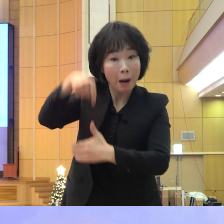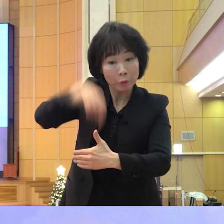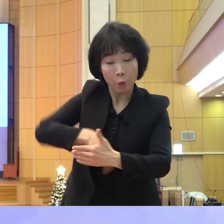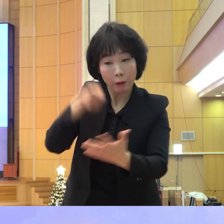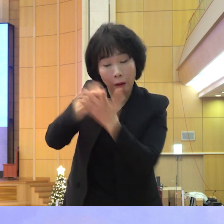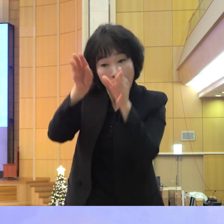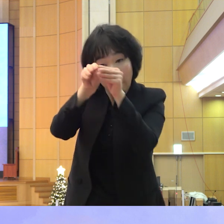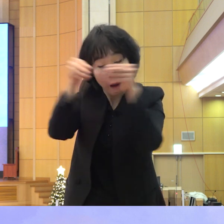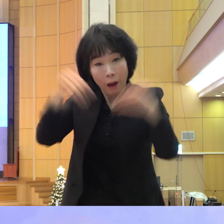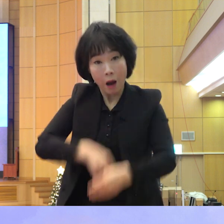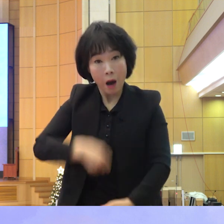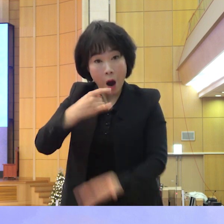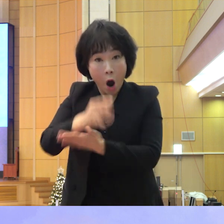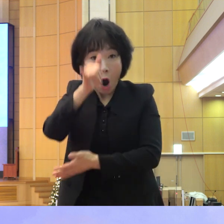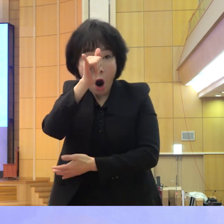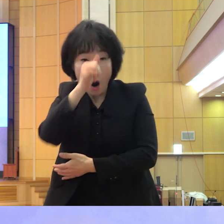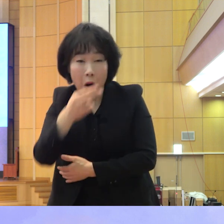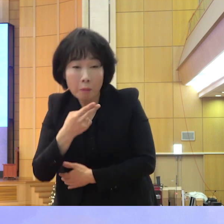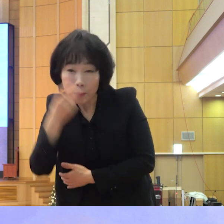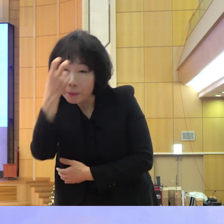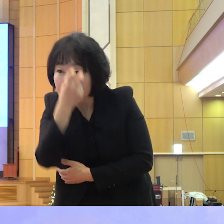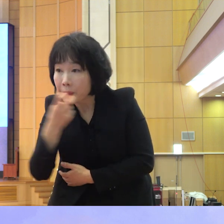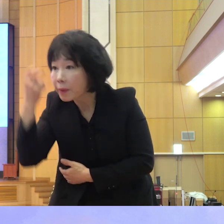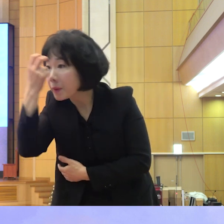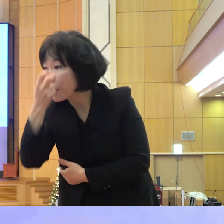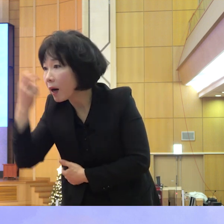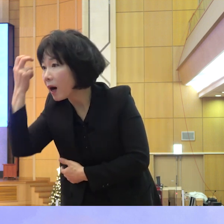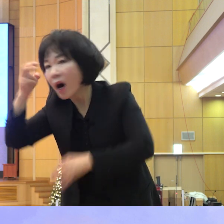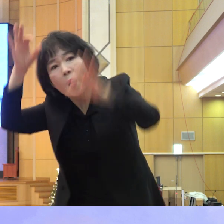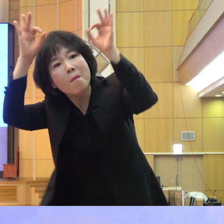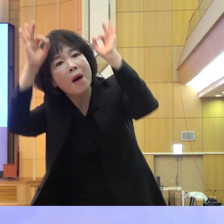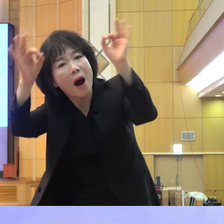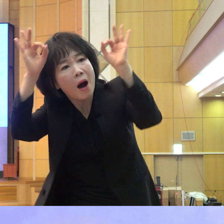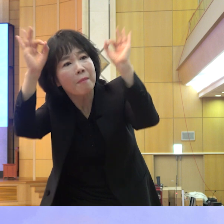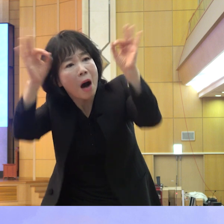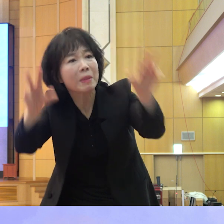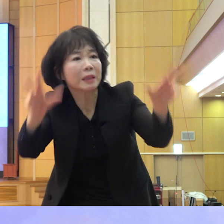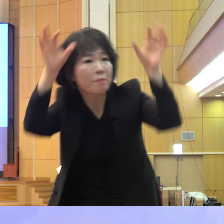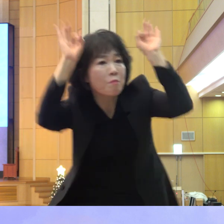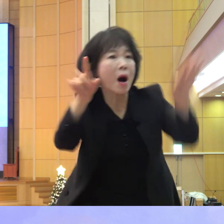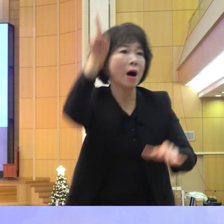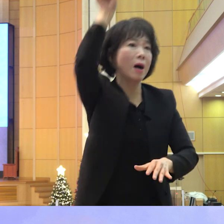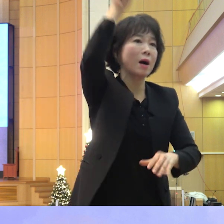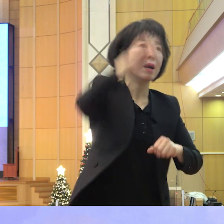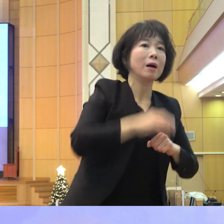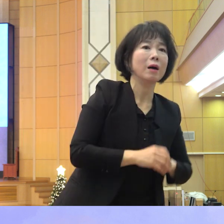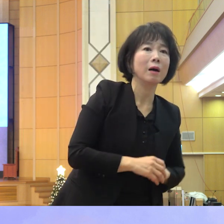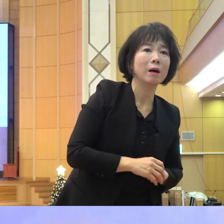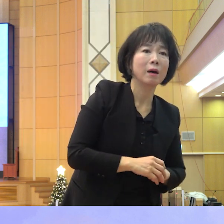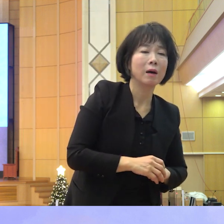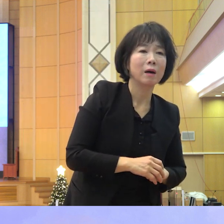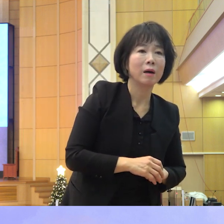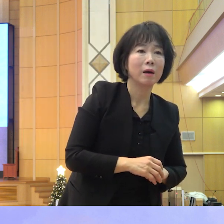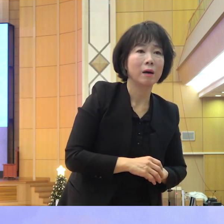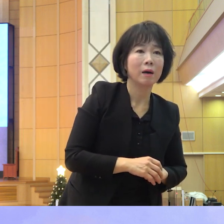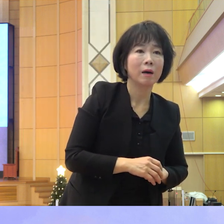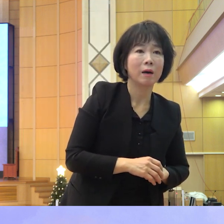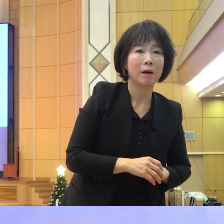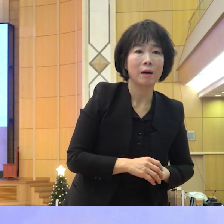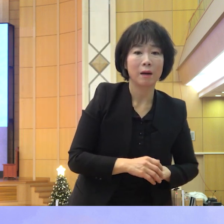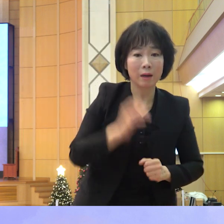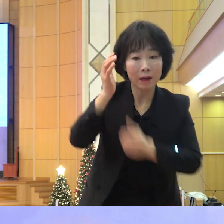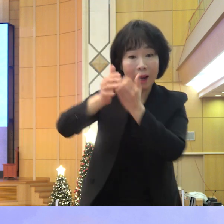마음에 의가 있는지, 의롭게 살려고 하는지 의를 보시는 거예요.